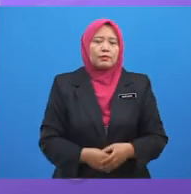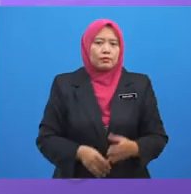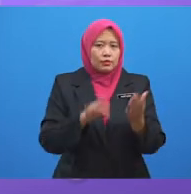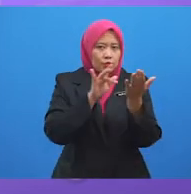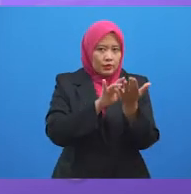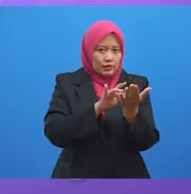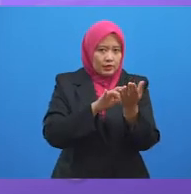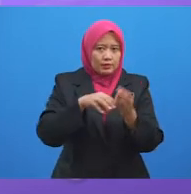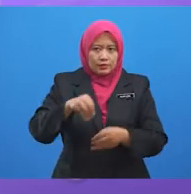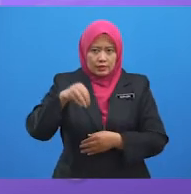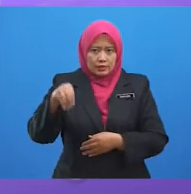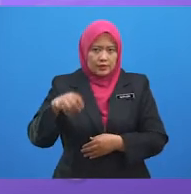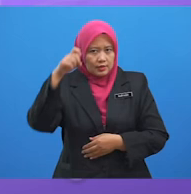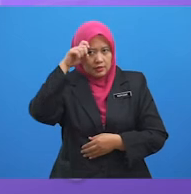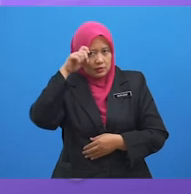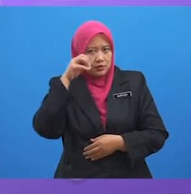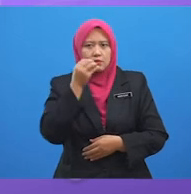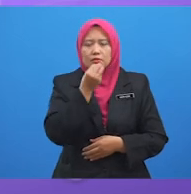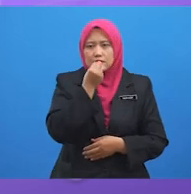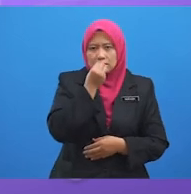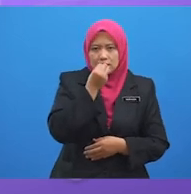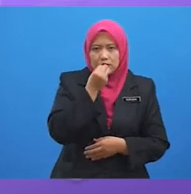pertanian, teknologi makanan,